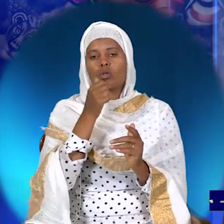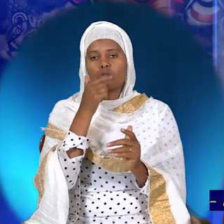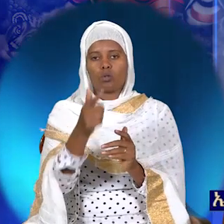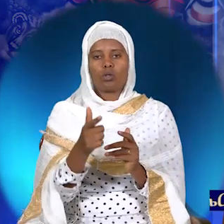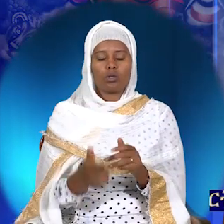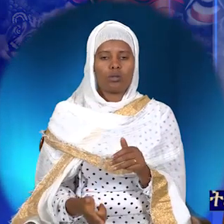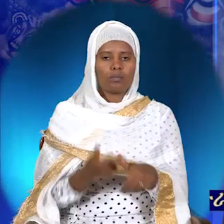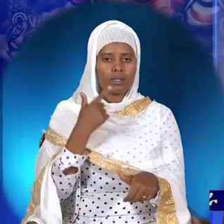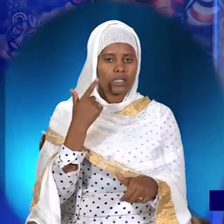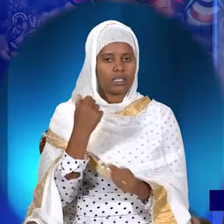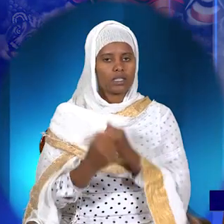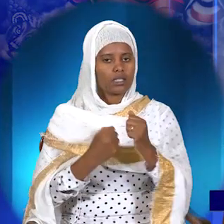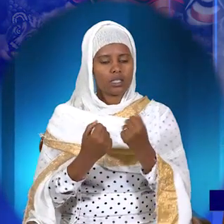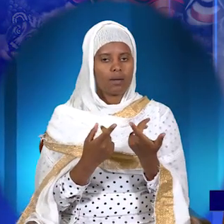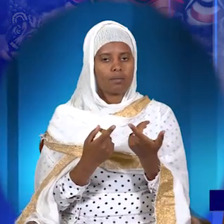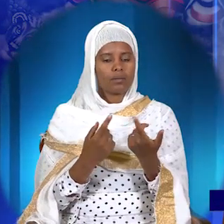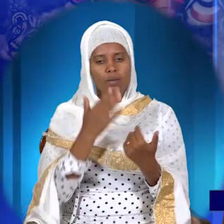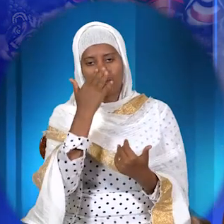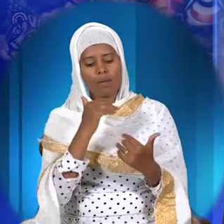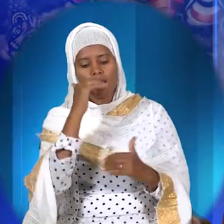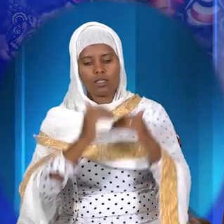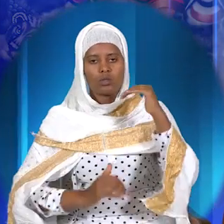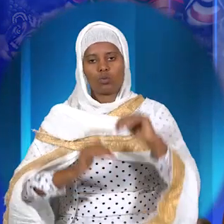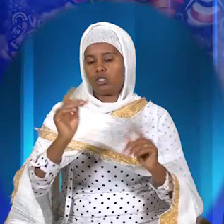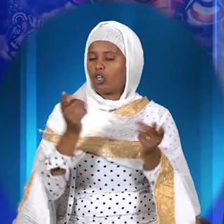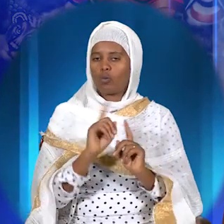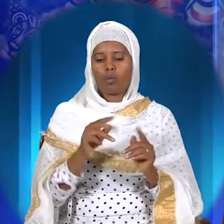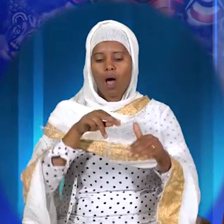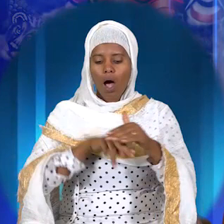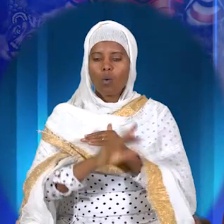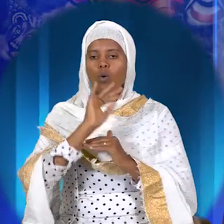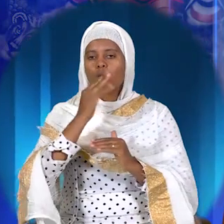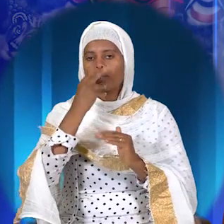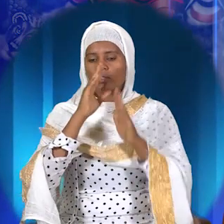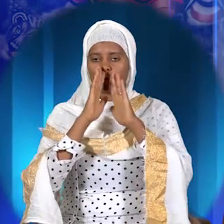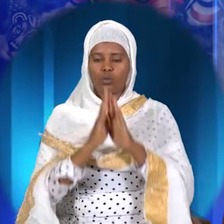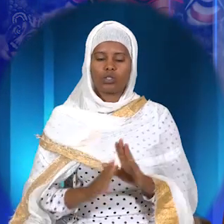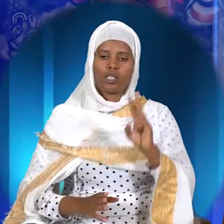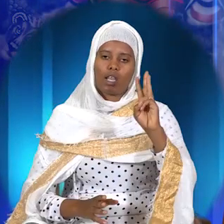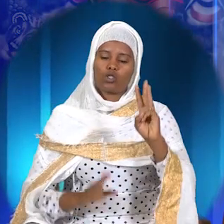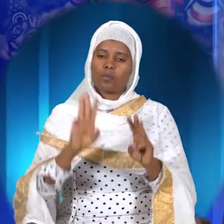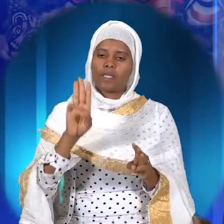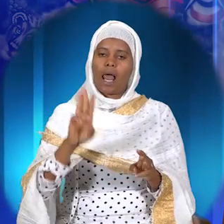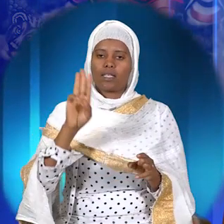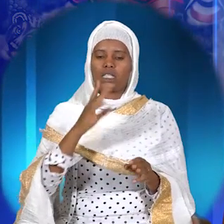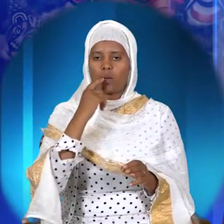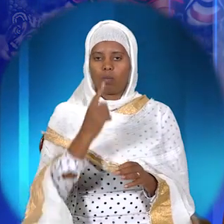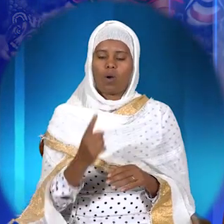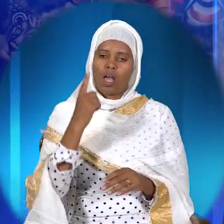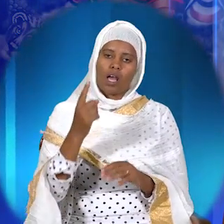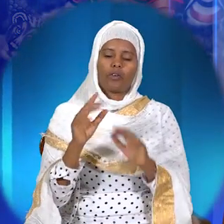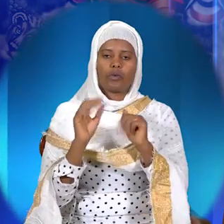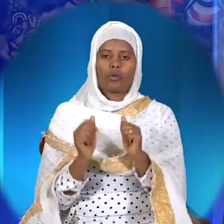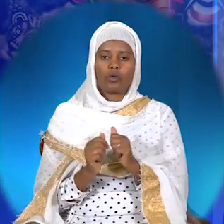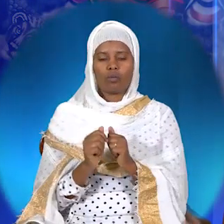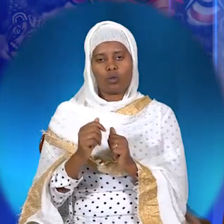وزلو مكردام مختال مدبللات متعبباي زبهل عام ناي سلاسي والحانتي